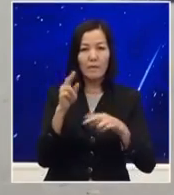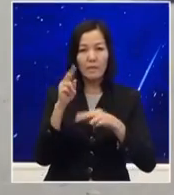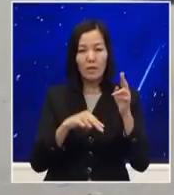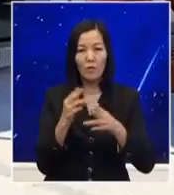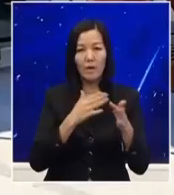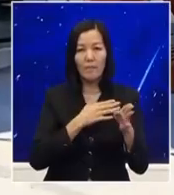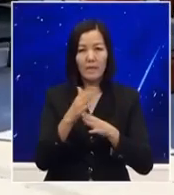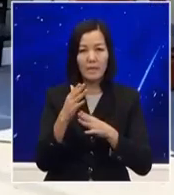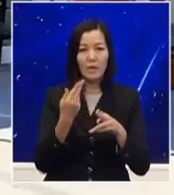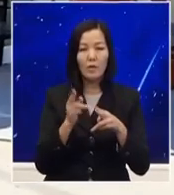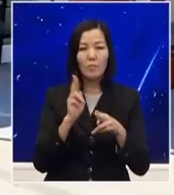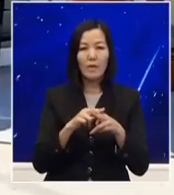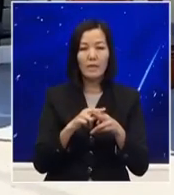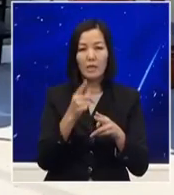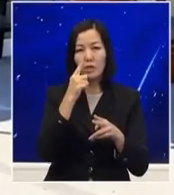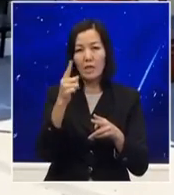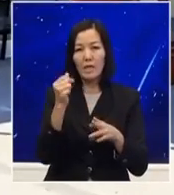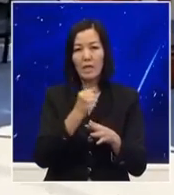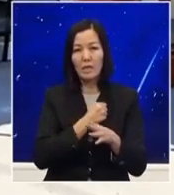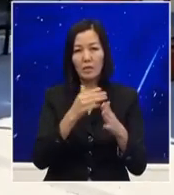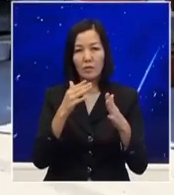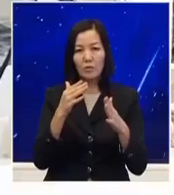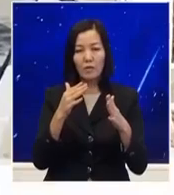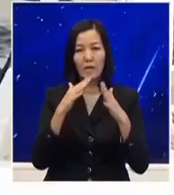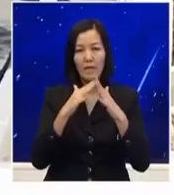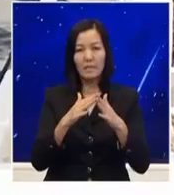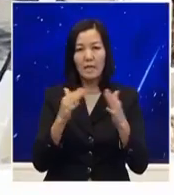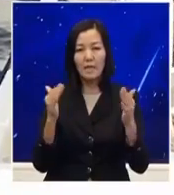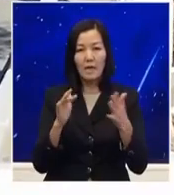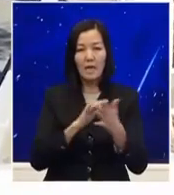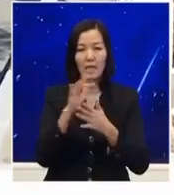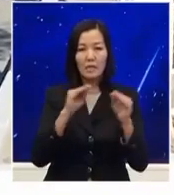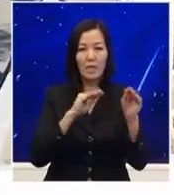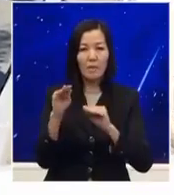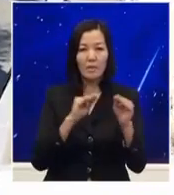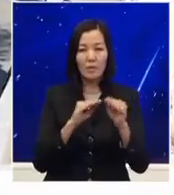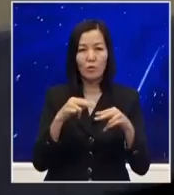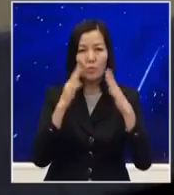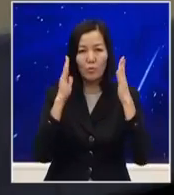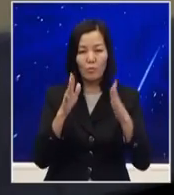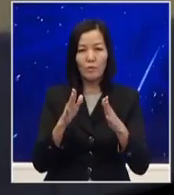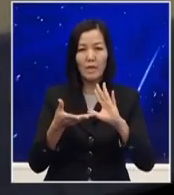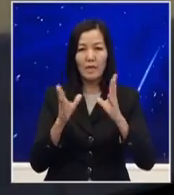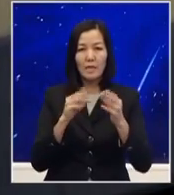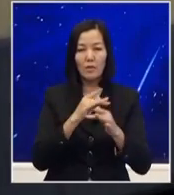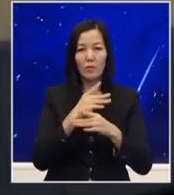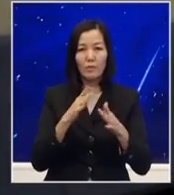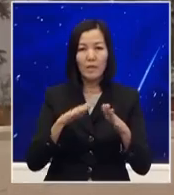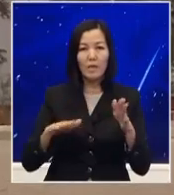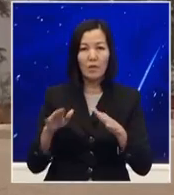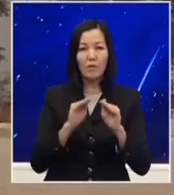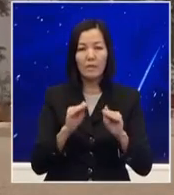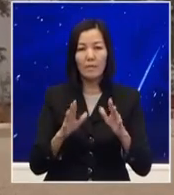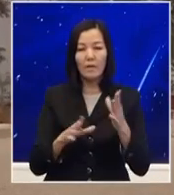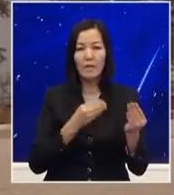ғимараттарды салуға бағытталған. Сонымен қатар Шалғай гарнизондардағы әскери қалашықтарды абаттандыруға көп көңіл бөлінуде. Нәтижесінде